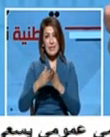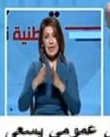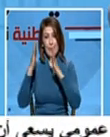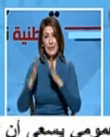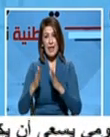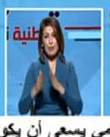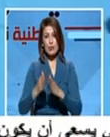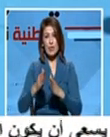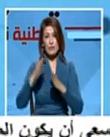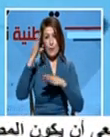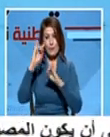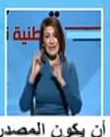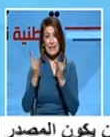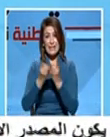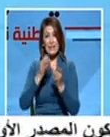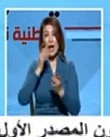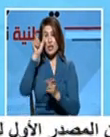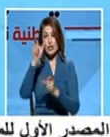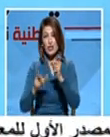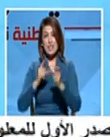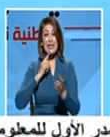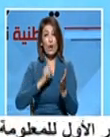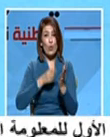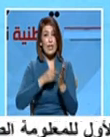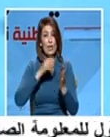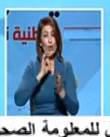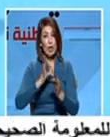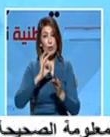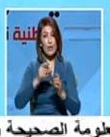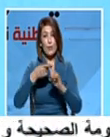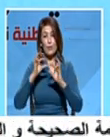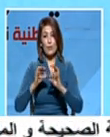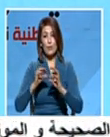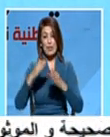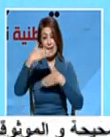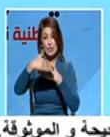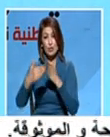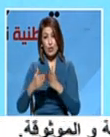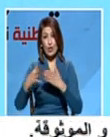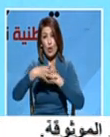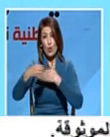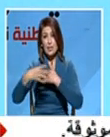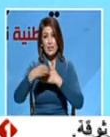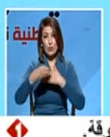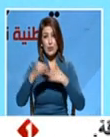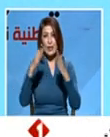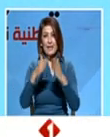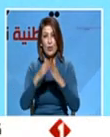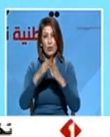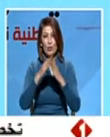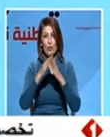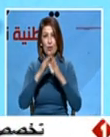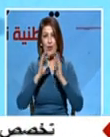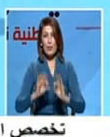قرار الموافقه ياخذ ستوك نتاعو، والستوك نتاعو يوصل له لداره، هو بيدهم مرضى قاعدوا باتين، معناها امنا